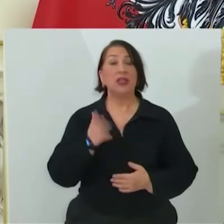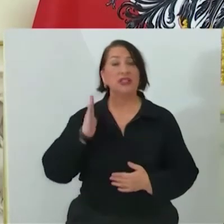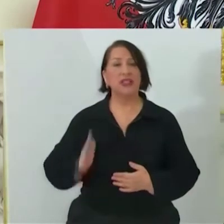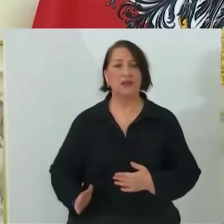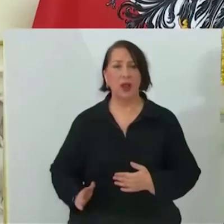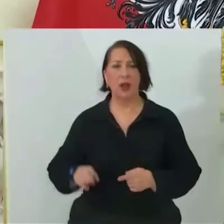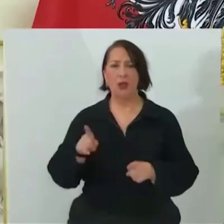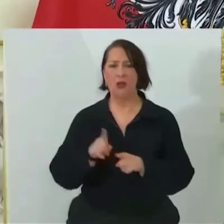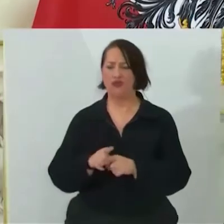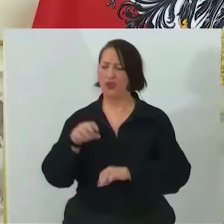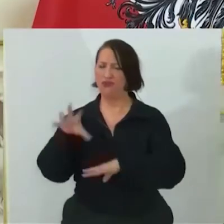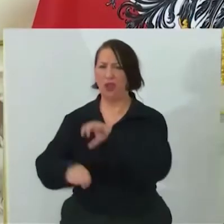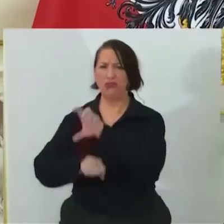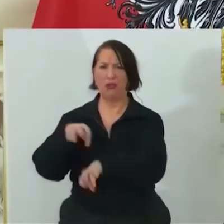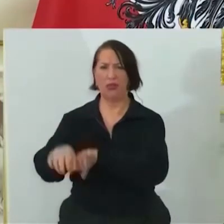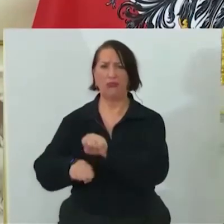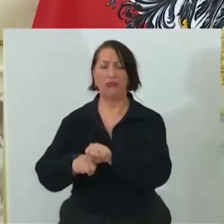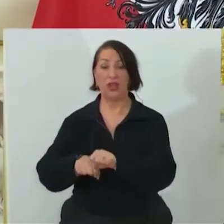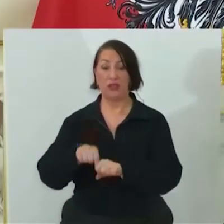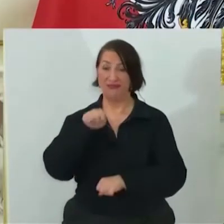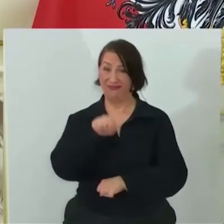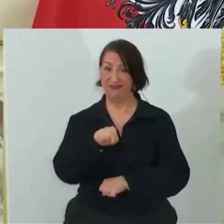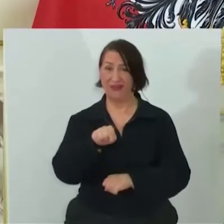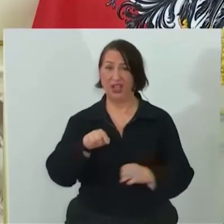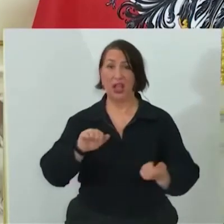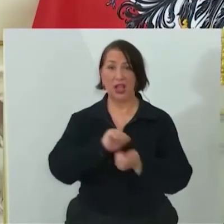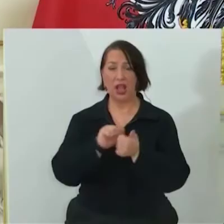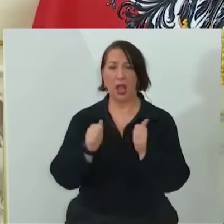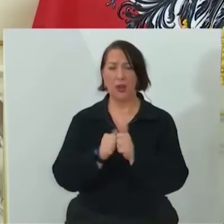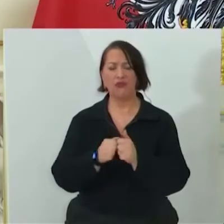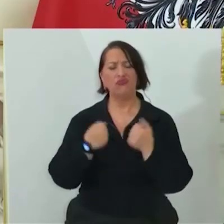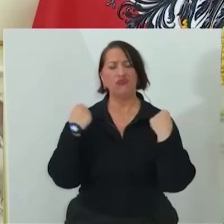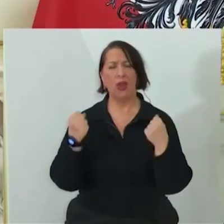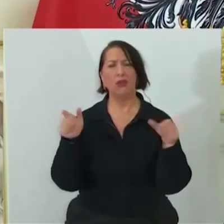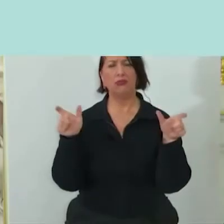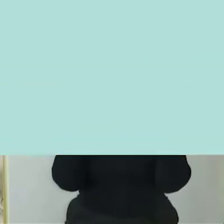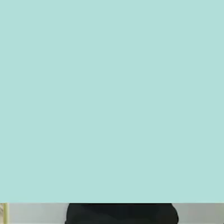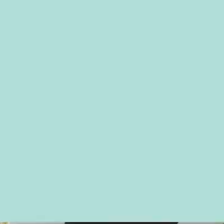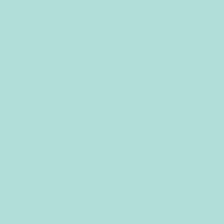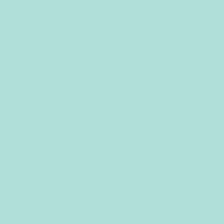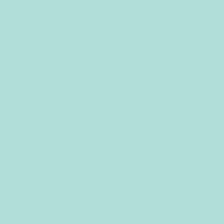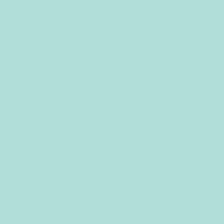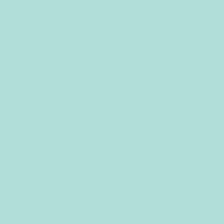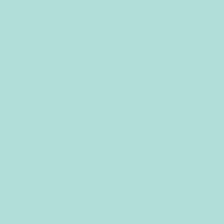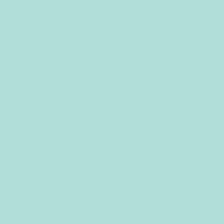und Barbarei. Und diesen Kampf, den werden wir mit aller Entschlossenheit führen.